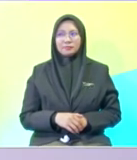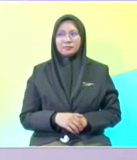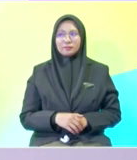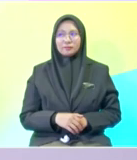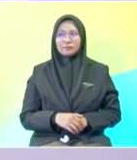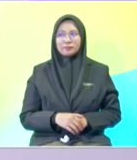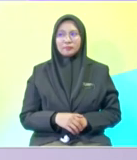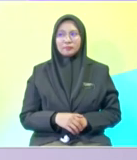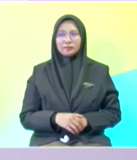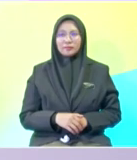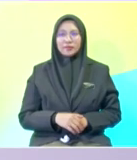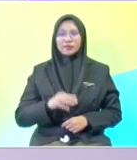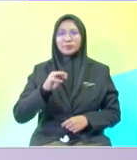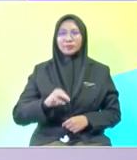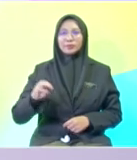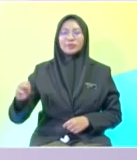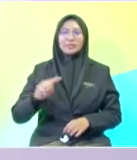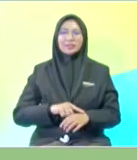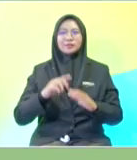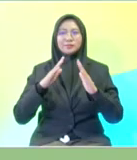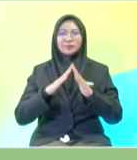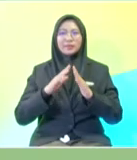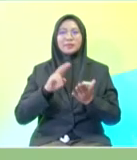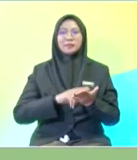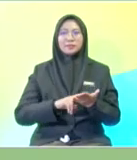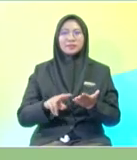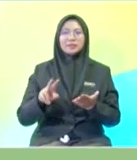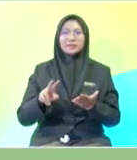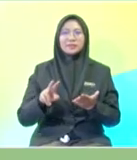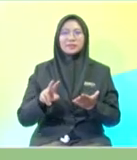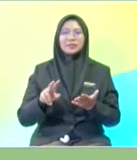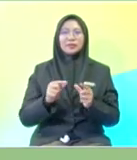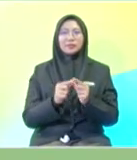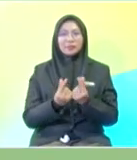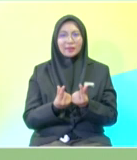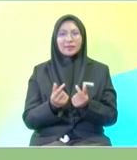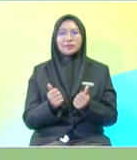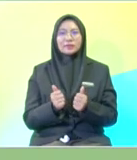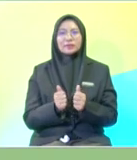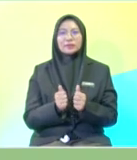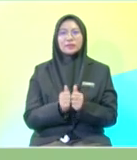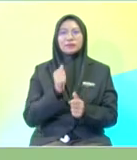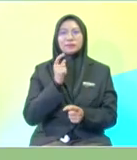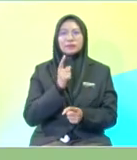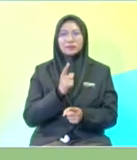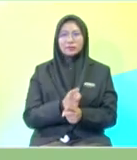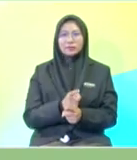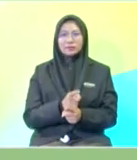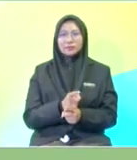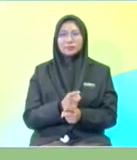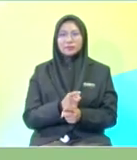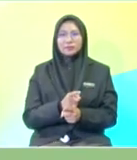adik-adik di rumah mesti membaca Alquran dengan tajwid yang betul ah yang merupakan